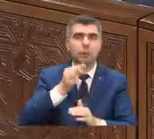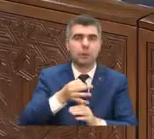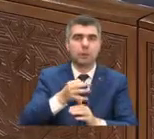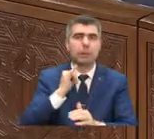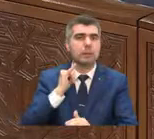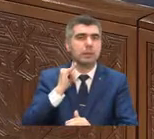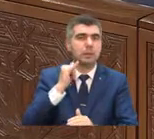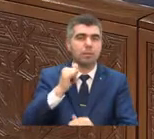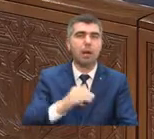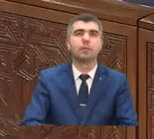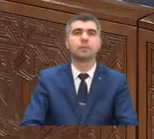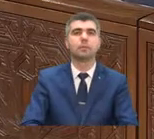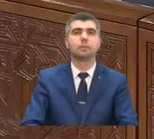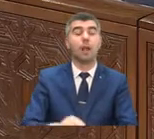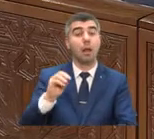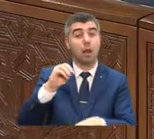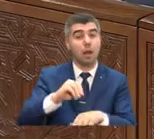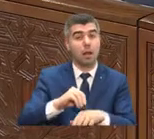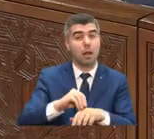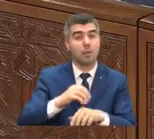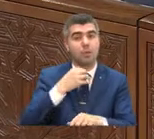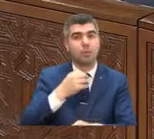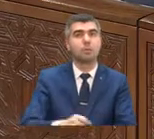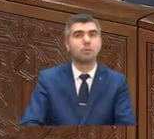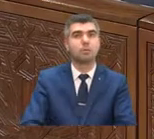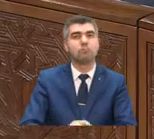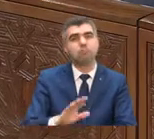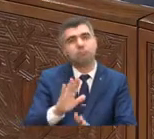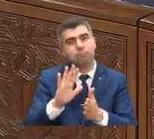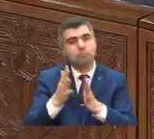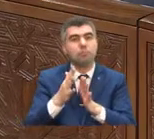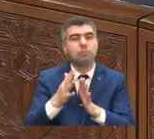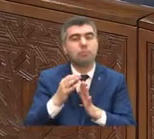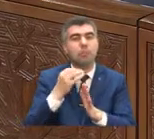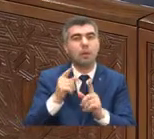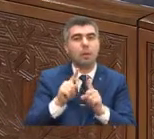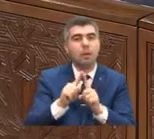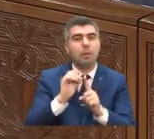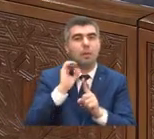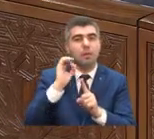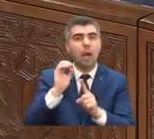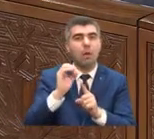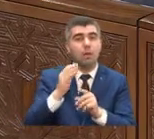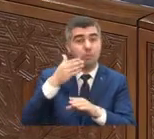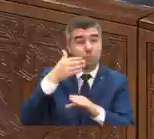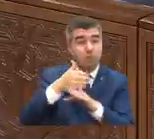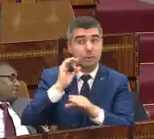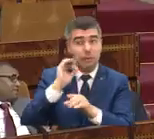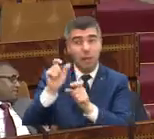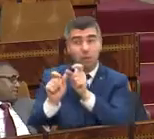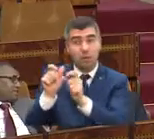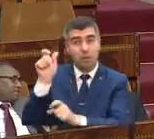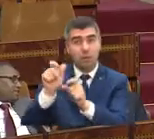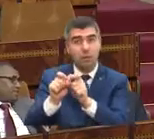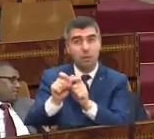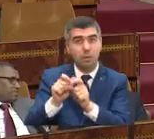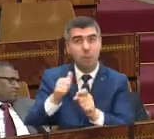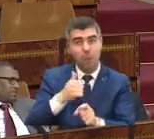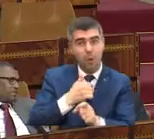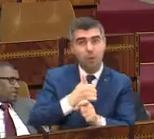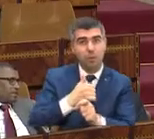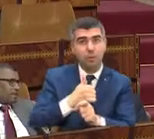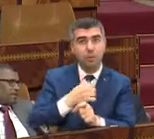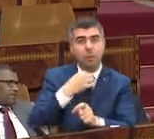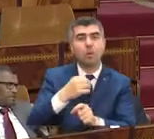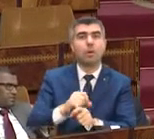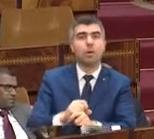المغرب. وبالتالي كنطلبوا ولو أنه عمل إجرامي فردي، تنطلبوا أنه تكون